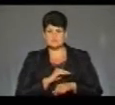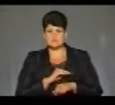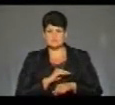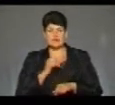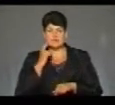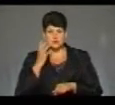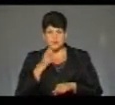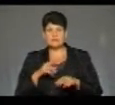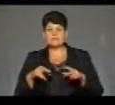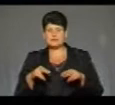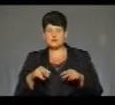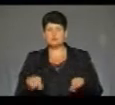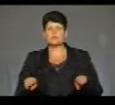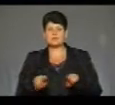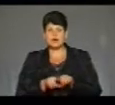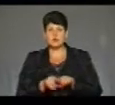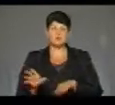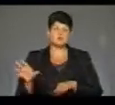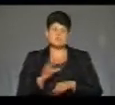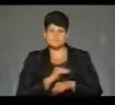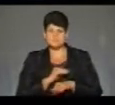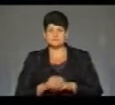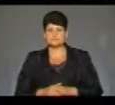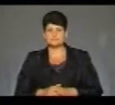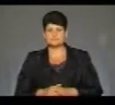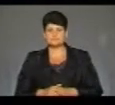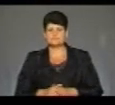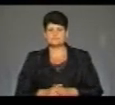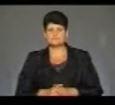вас. Танцюємо, як усі.